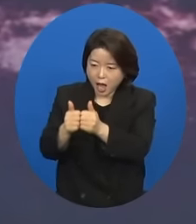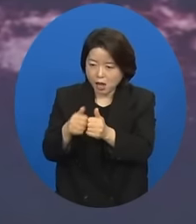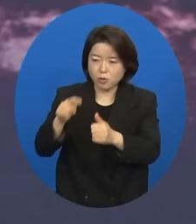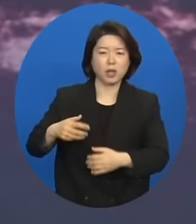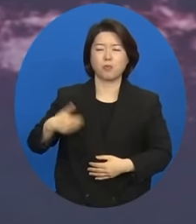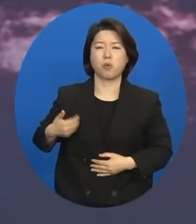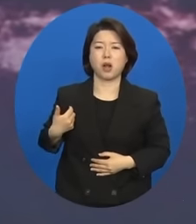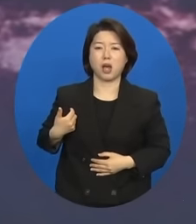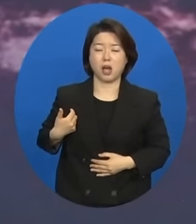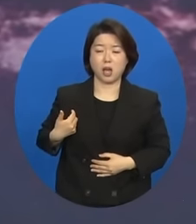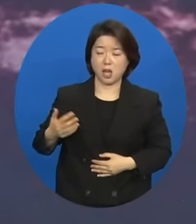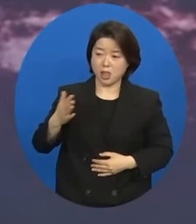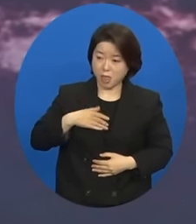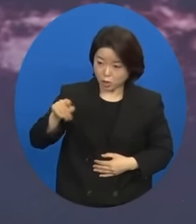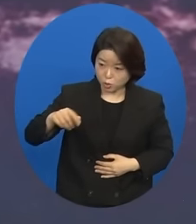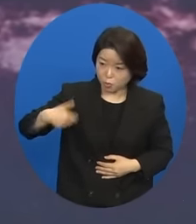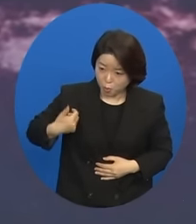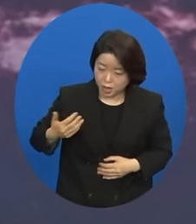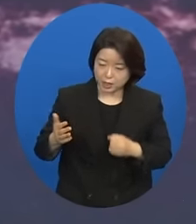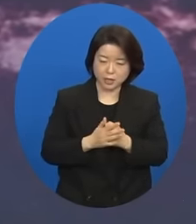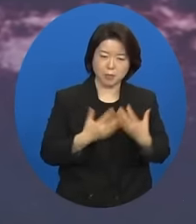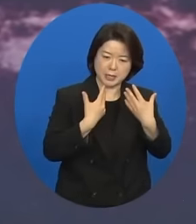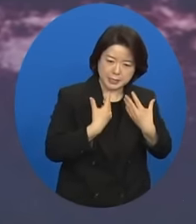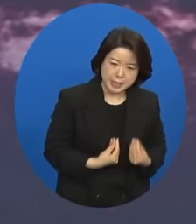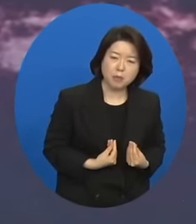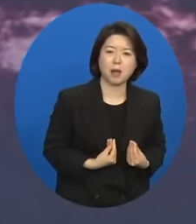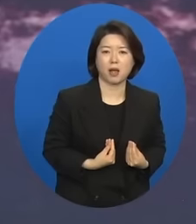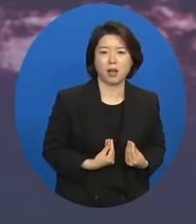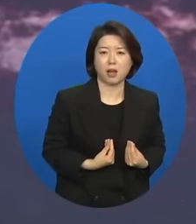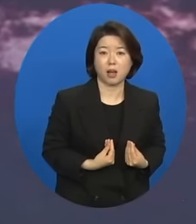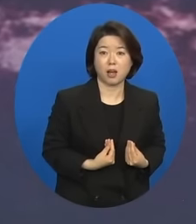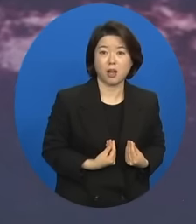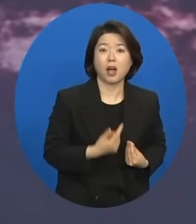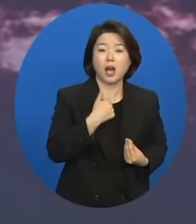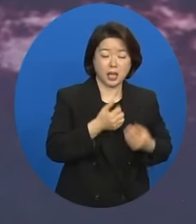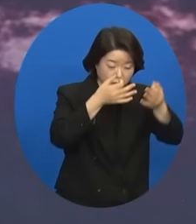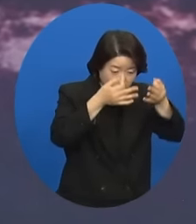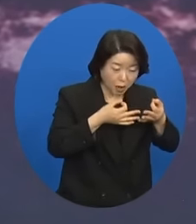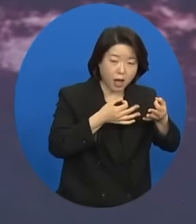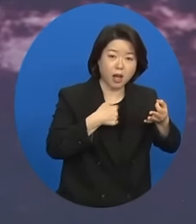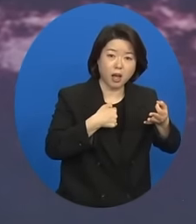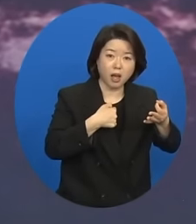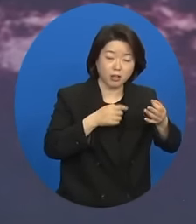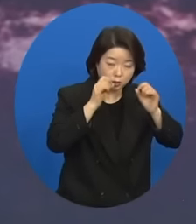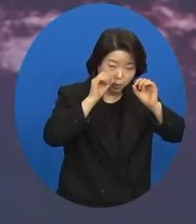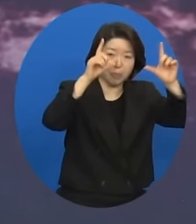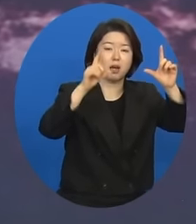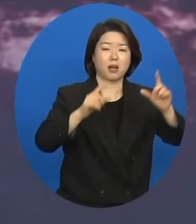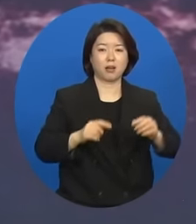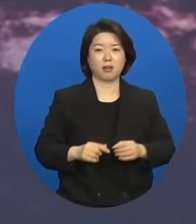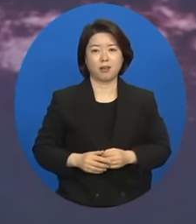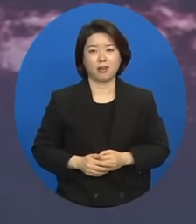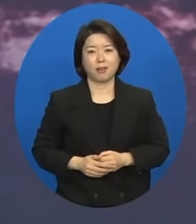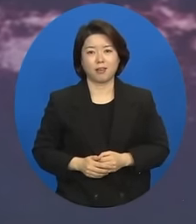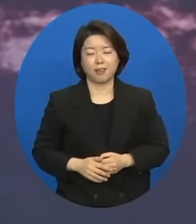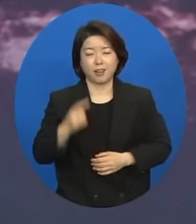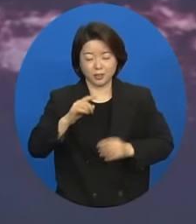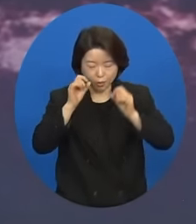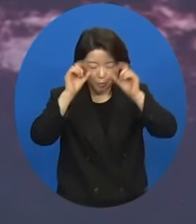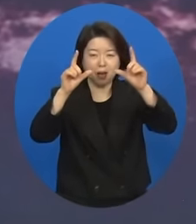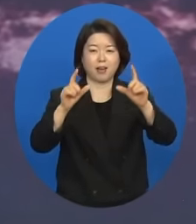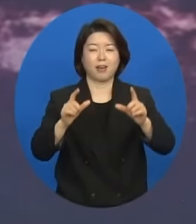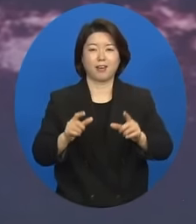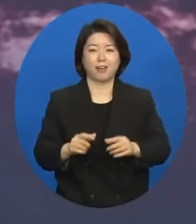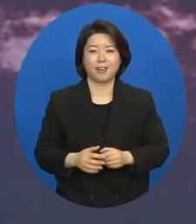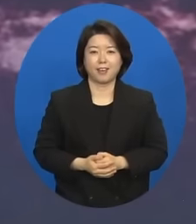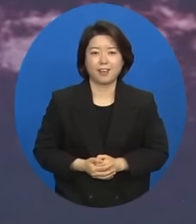몰라서 좌절했고 망했고 그랬다는 것을 보여주는 거예요 근데 이제는 뭐요 깨어났어요 깨어나서